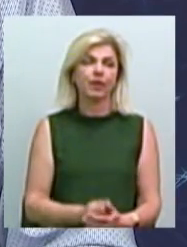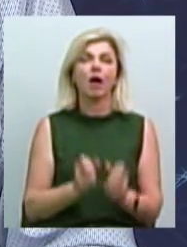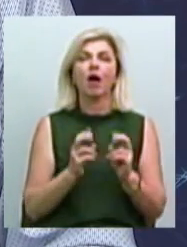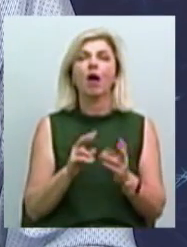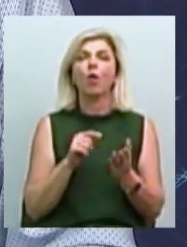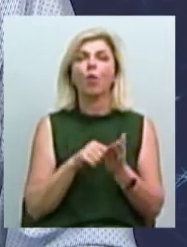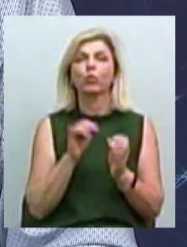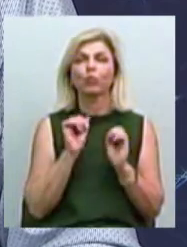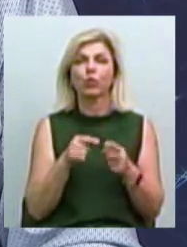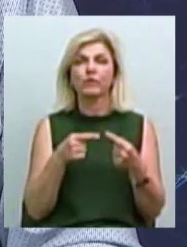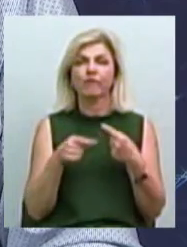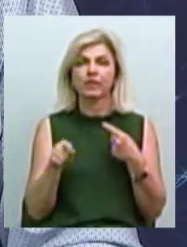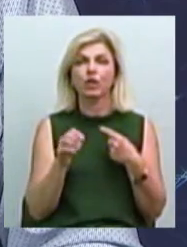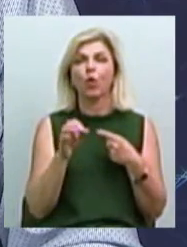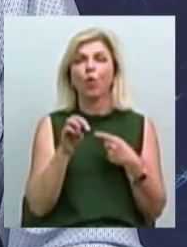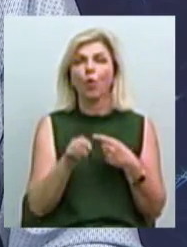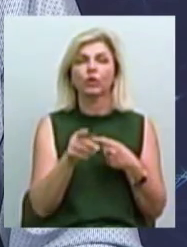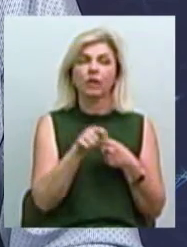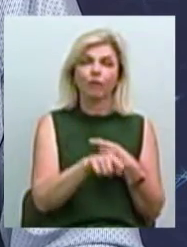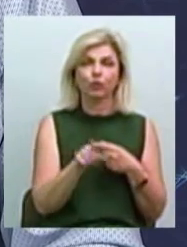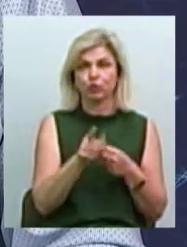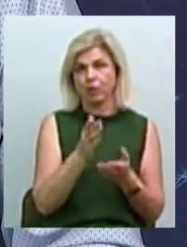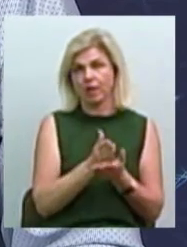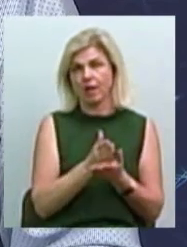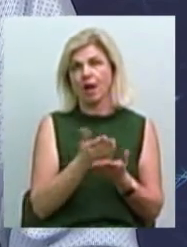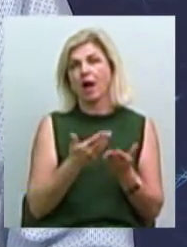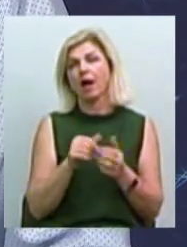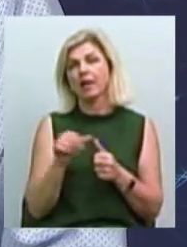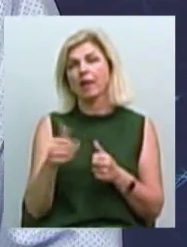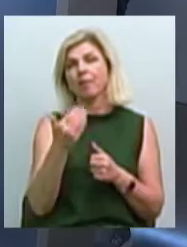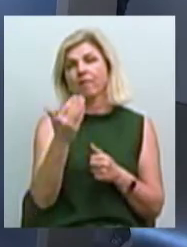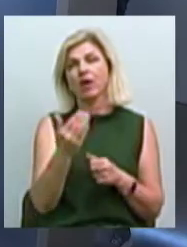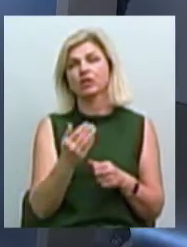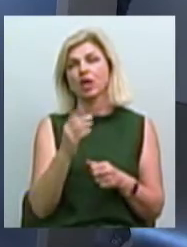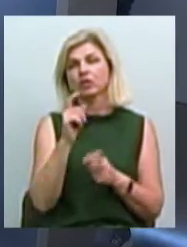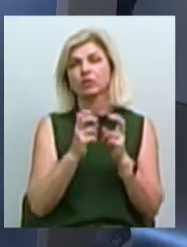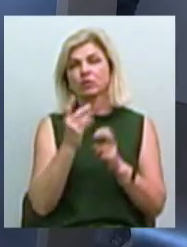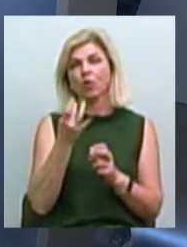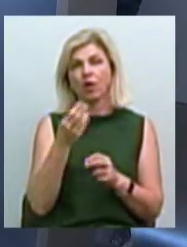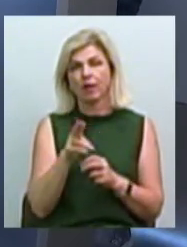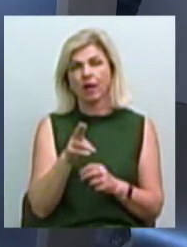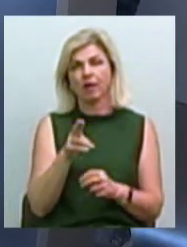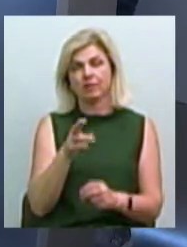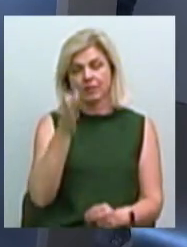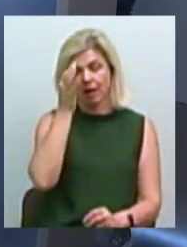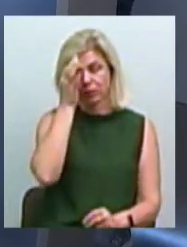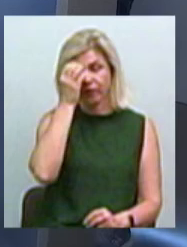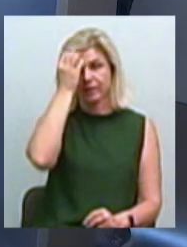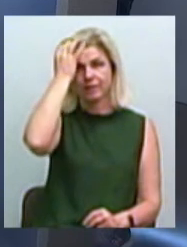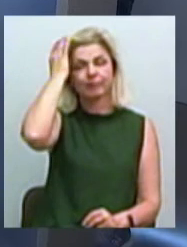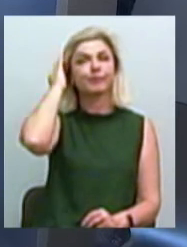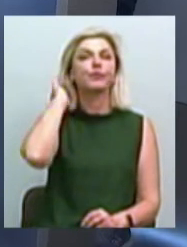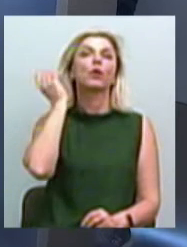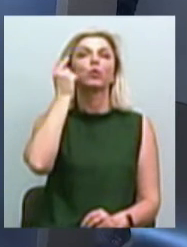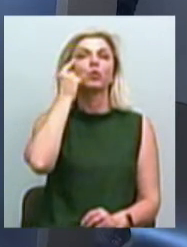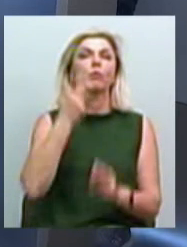від того, що є? Крім того, що там по два чи по три рази, наприклад, «Зоря», «Машпроект» і «Зоря», «Машпроект» згадувалися. Я думаю, що цей